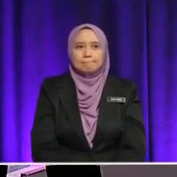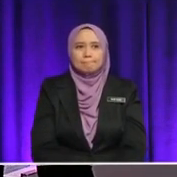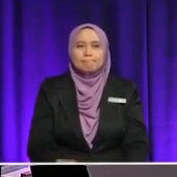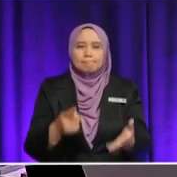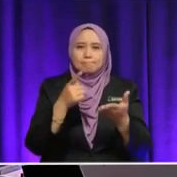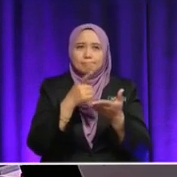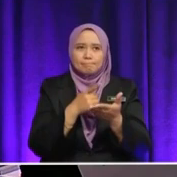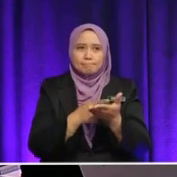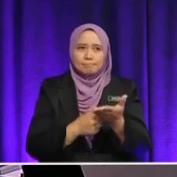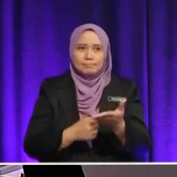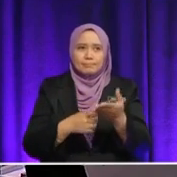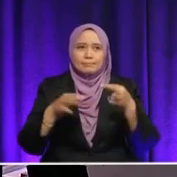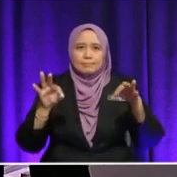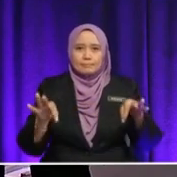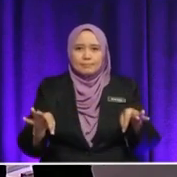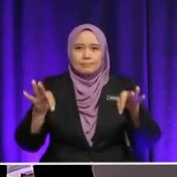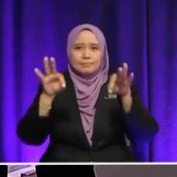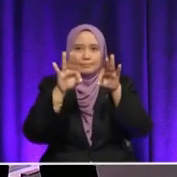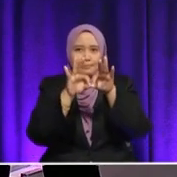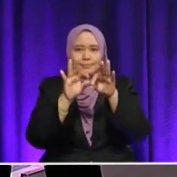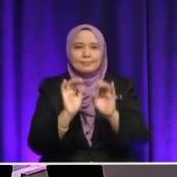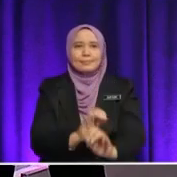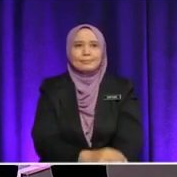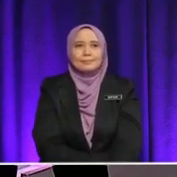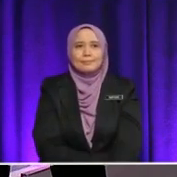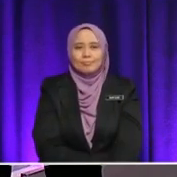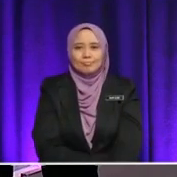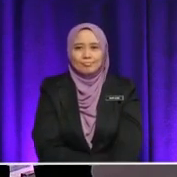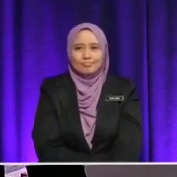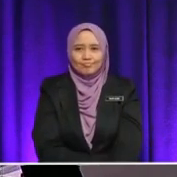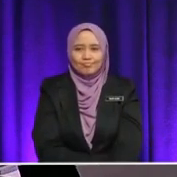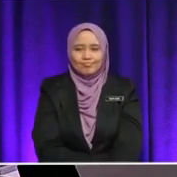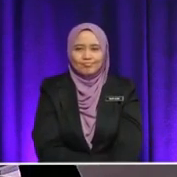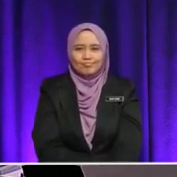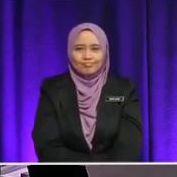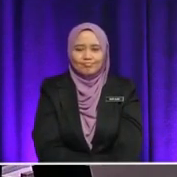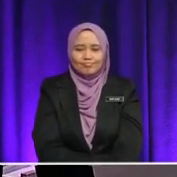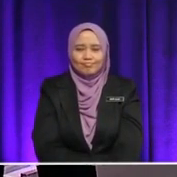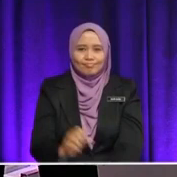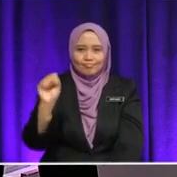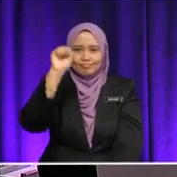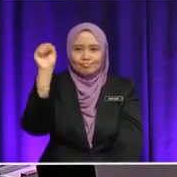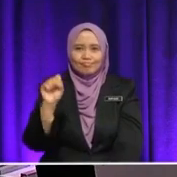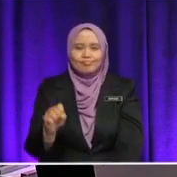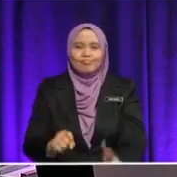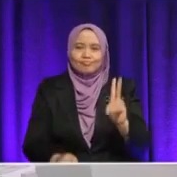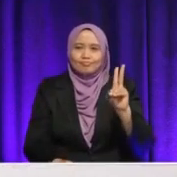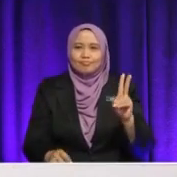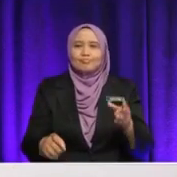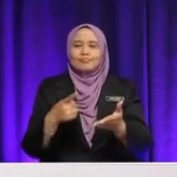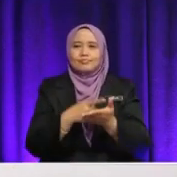salah Sayu Pacul Ahe atau kemarau kecil soalnya adalah Apakah